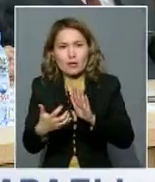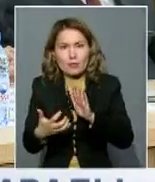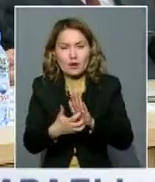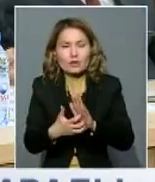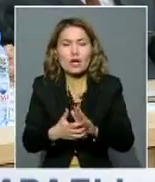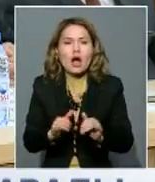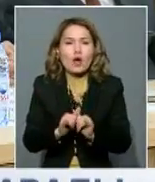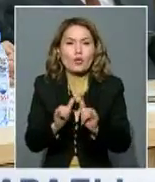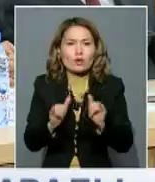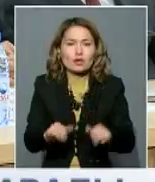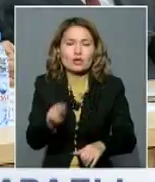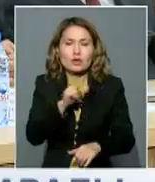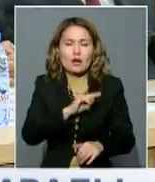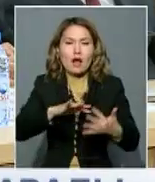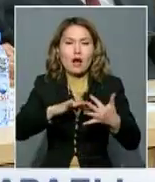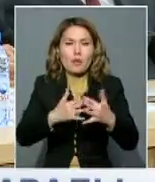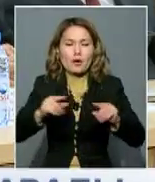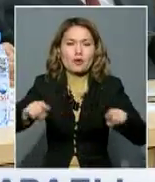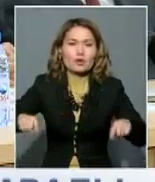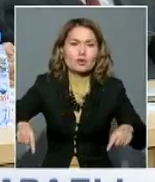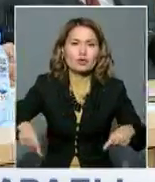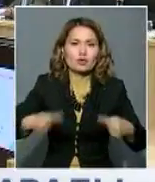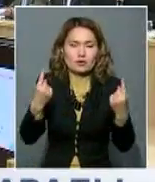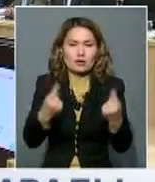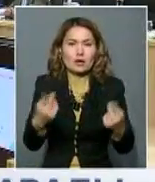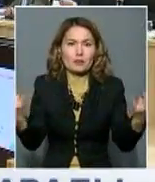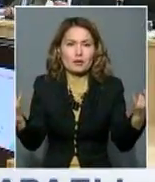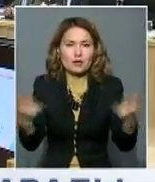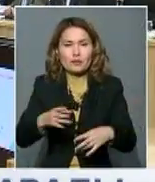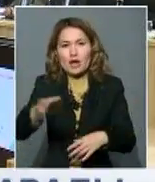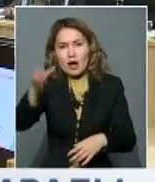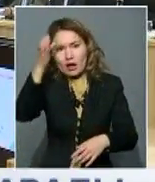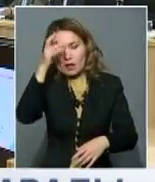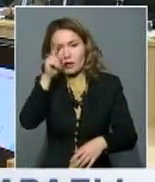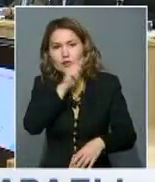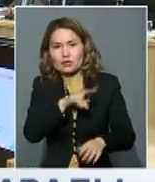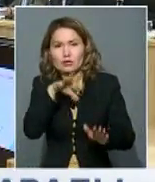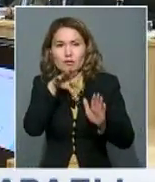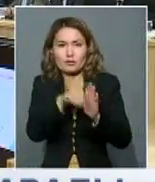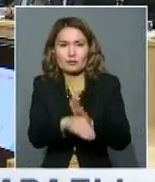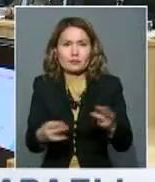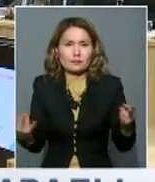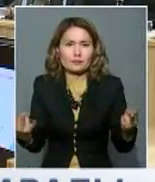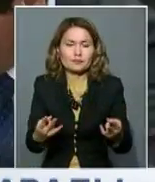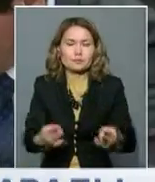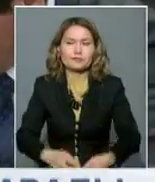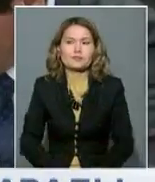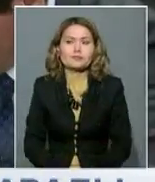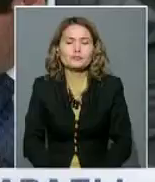Дамудың орнына кергеткен агросекторды тығырықтан шығаратын тек ғылым ғана, дейді академик Ғани Қалиев.